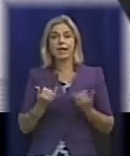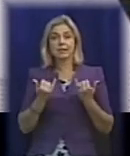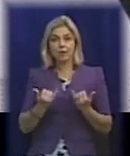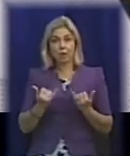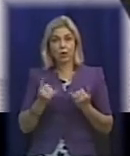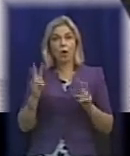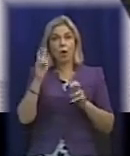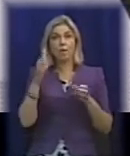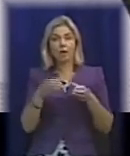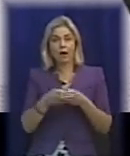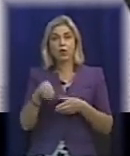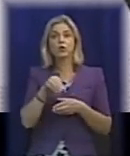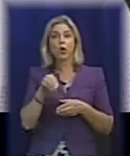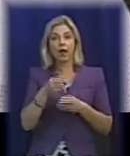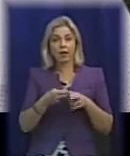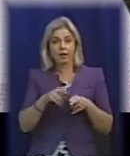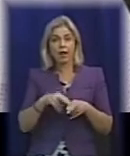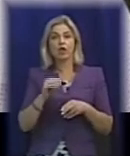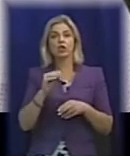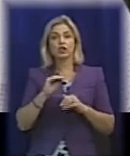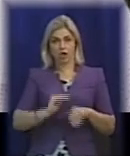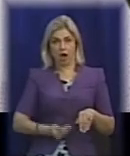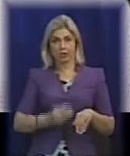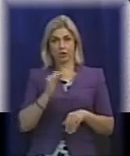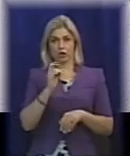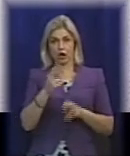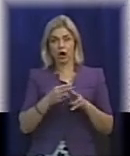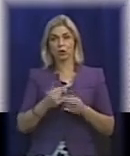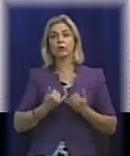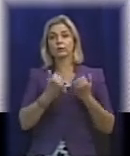компанія «Соляні» – це частний ЖЕК, який надає послуги.